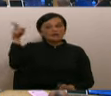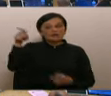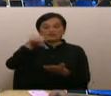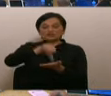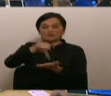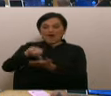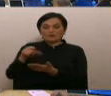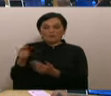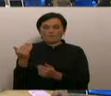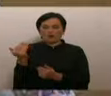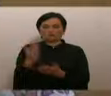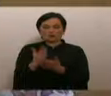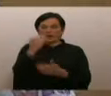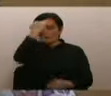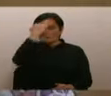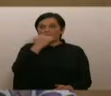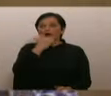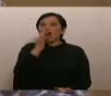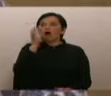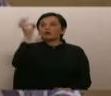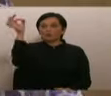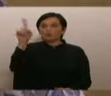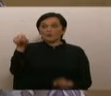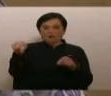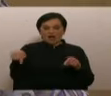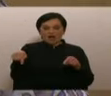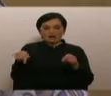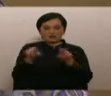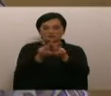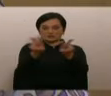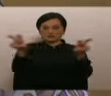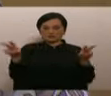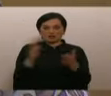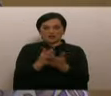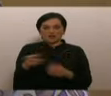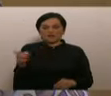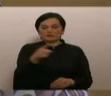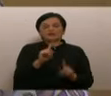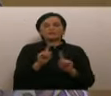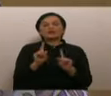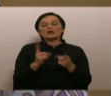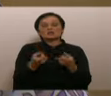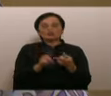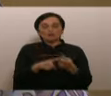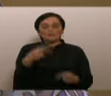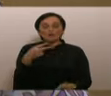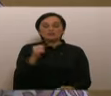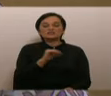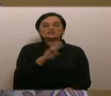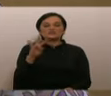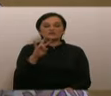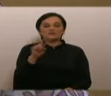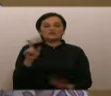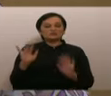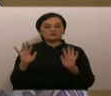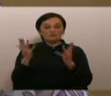და მადლობა გადაუხადეთ მას, რომ აქ შეხეთ ხართ. ეხლა რა შეიძლება 20 ივნისის მოვლენებს?